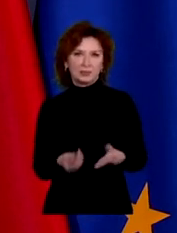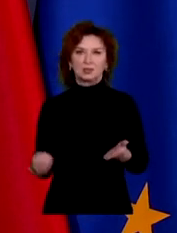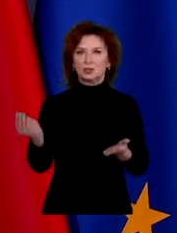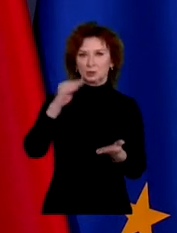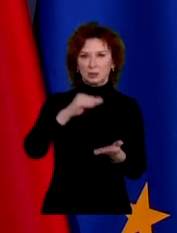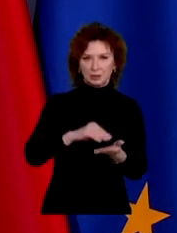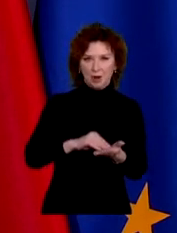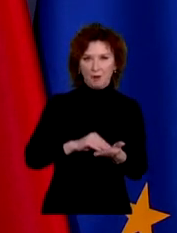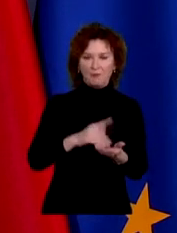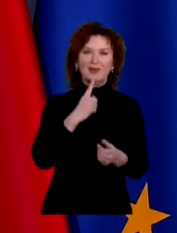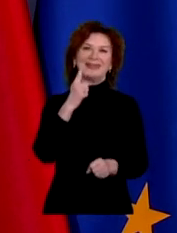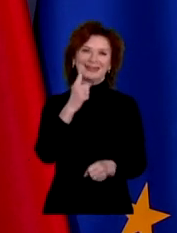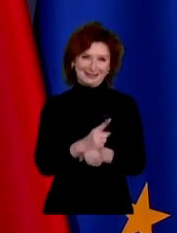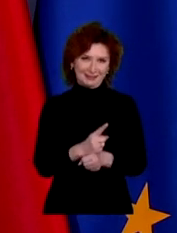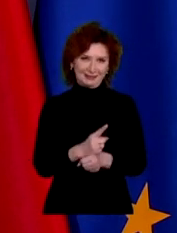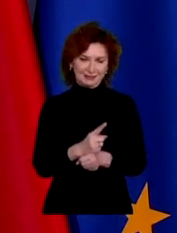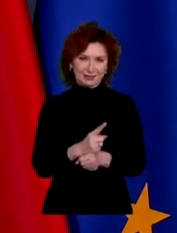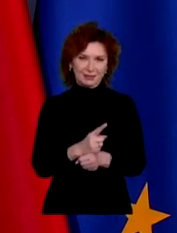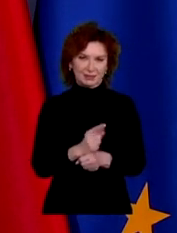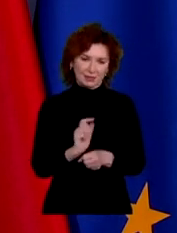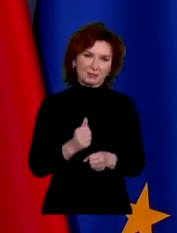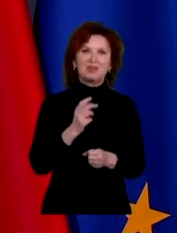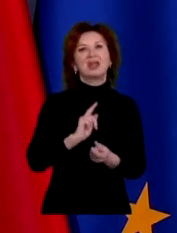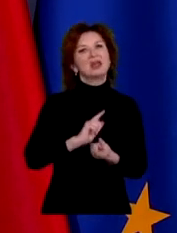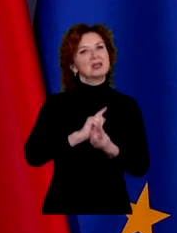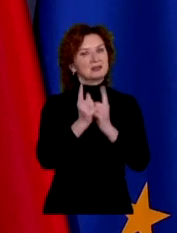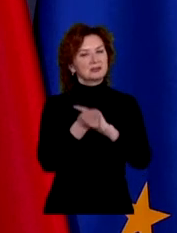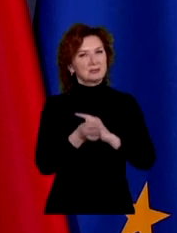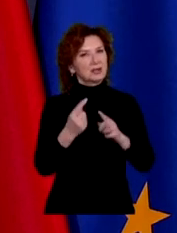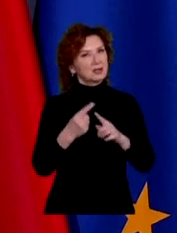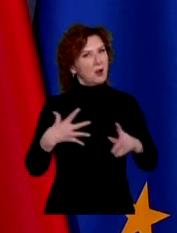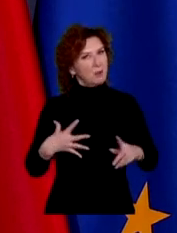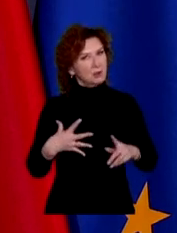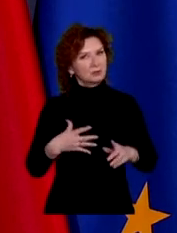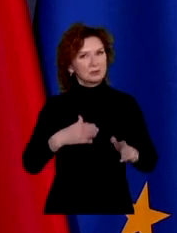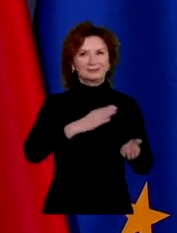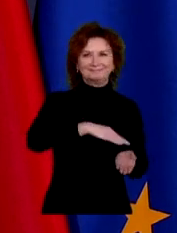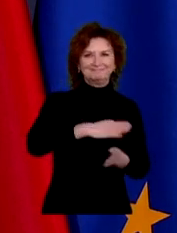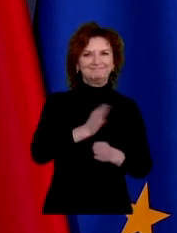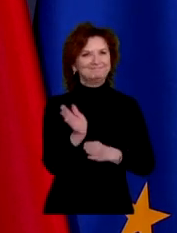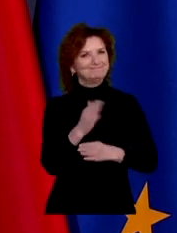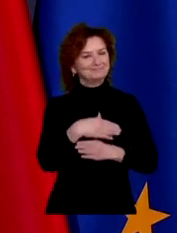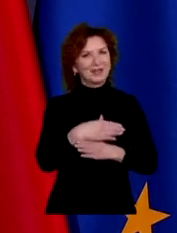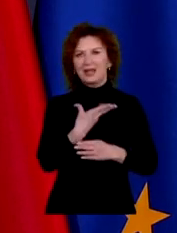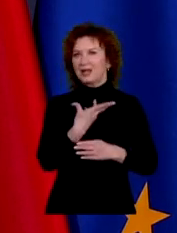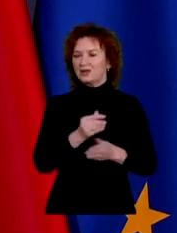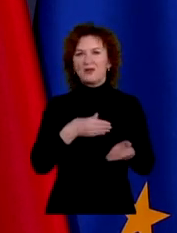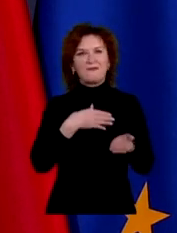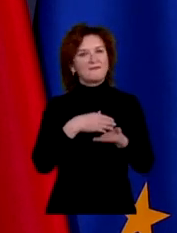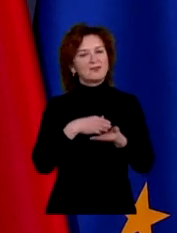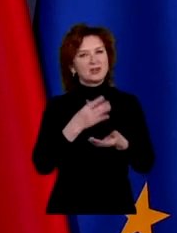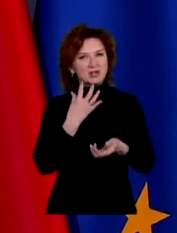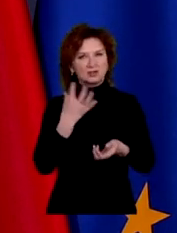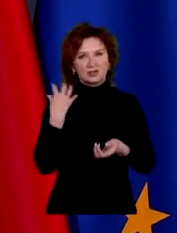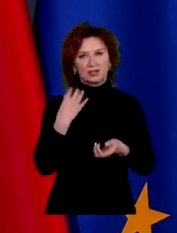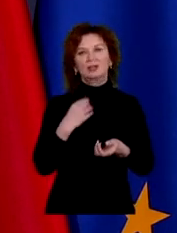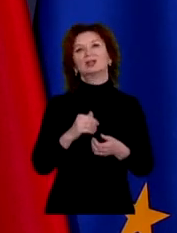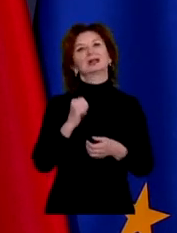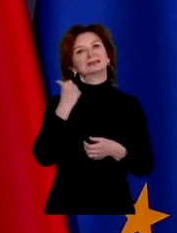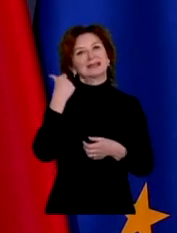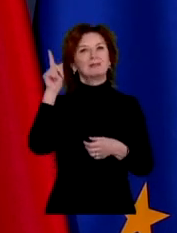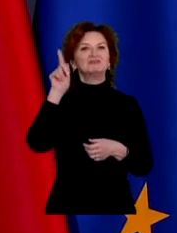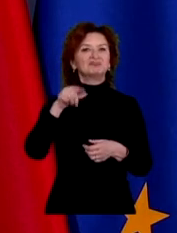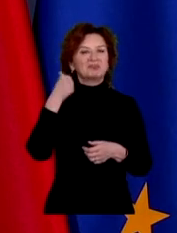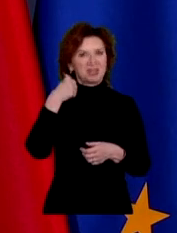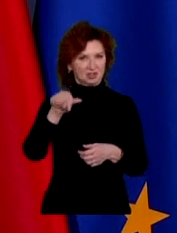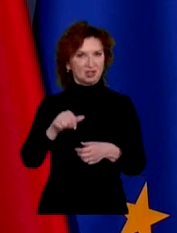czy decyzje co do zmiany obostrzeń w jedną czy drugą stronę zapadną nie wcześniej niż na początku przyszłego tygodnia, ponieważ